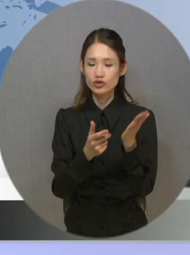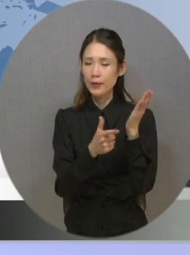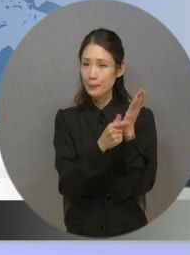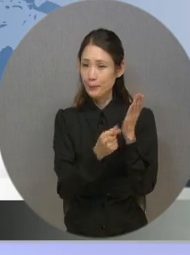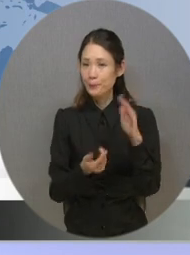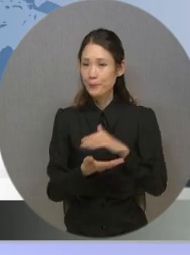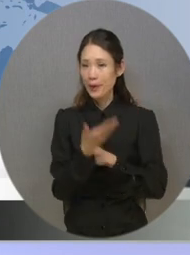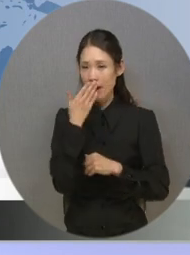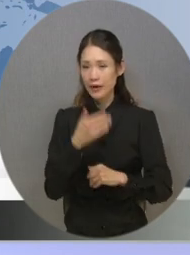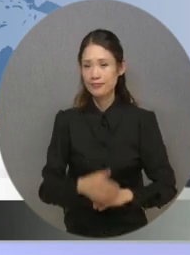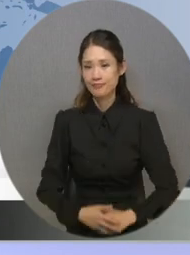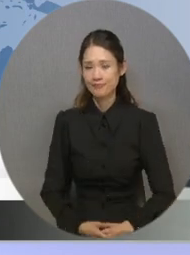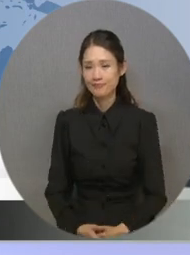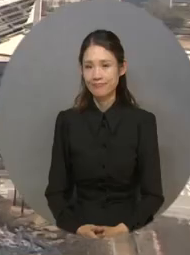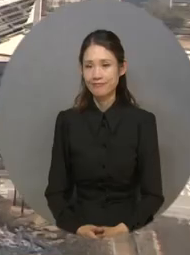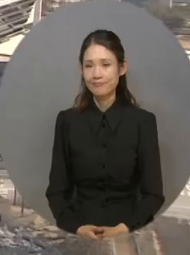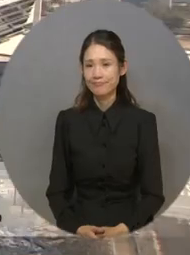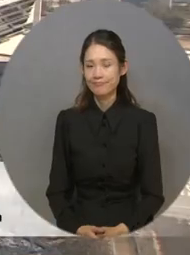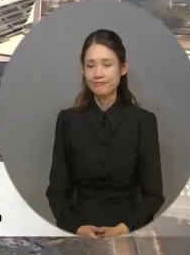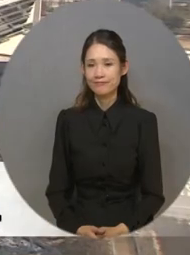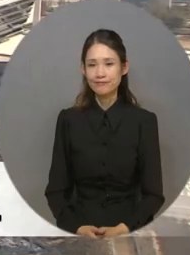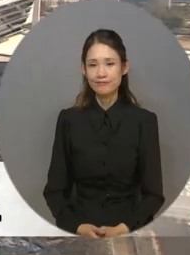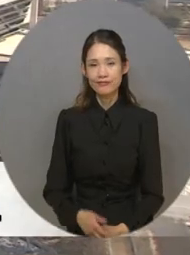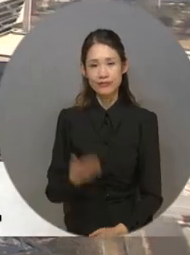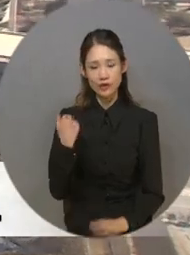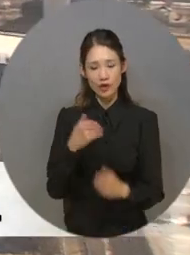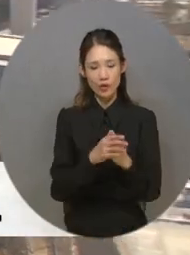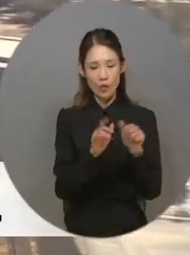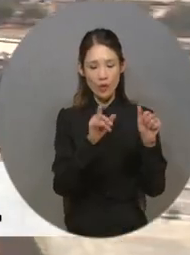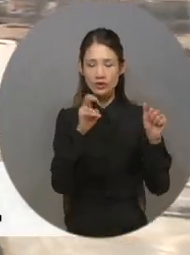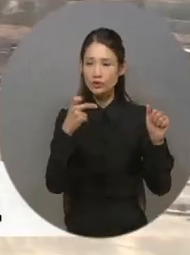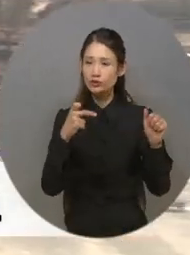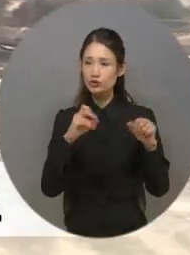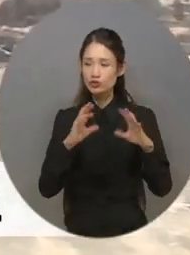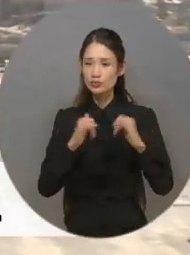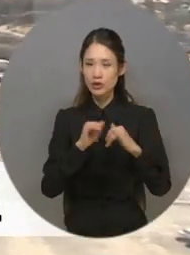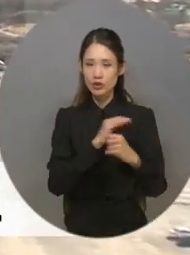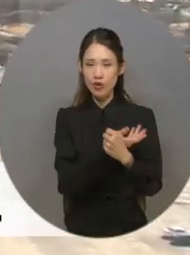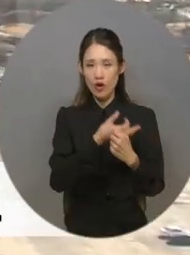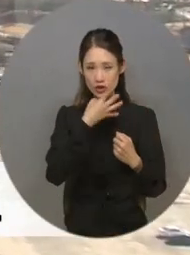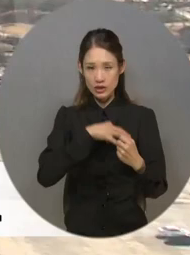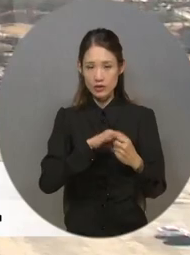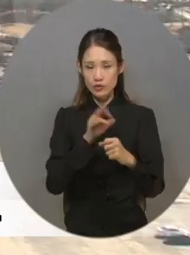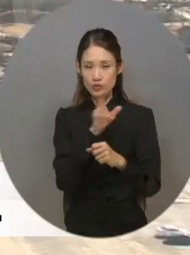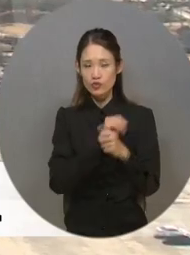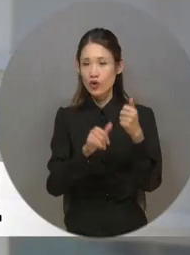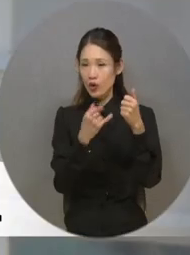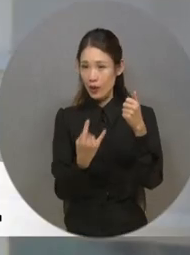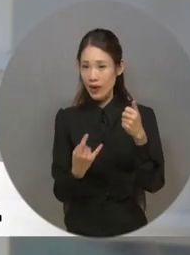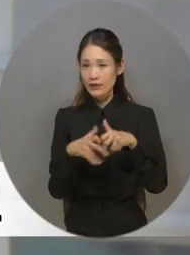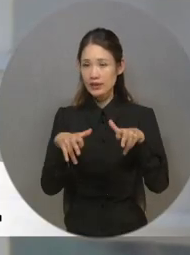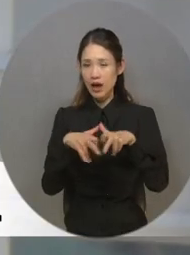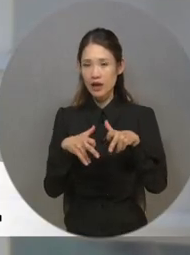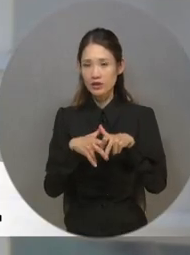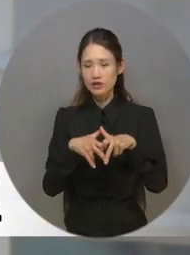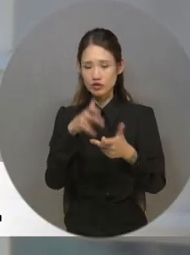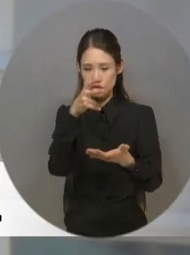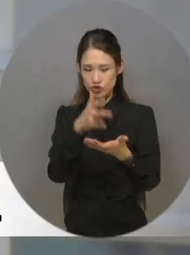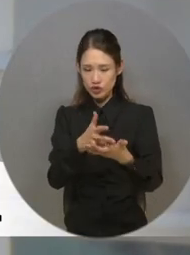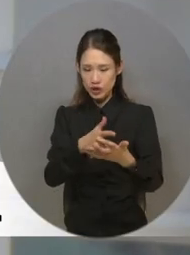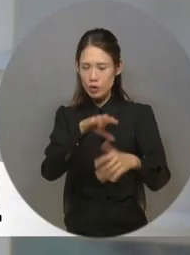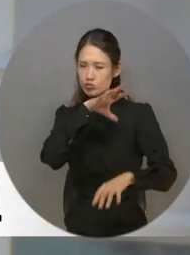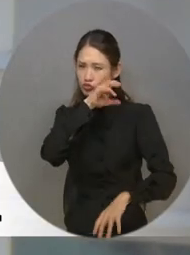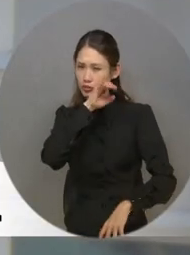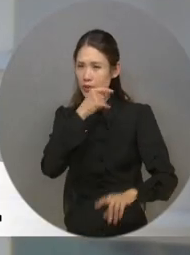있게 됩니다. 지난 17일 국민권익위원회는 장애인 전용 주차 관련 국민 불편 개선 방안을